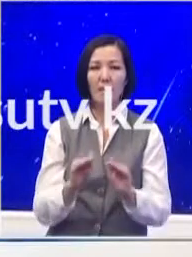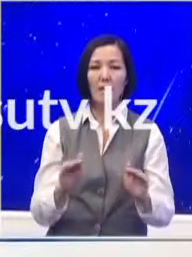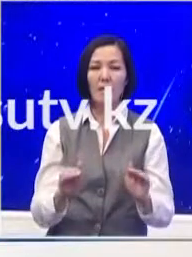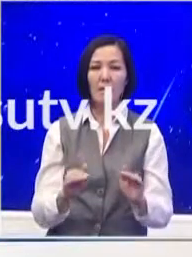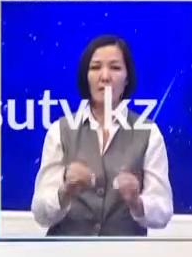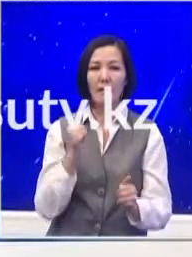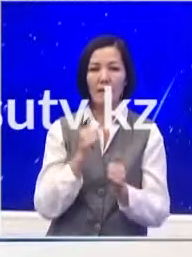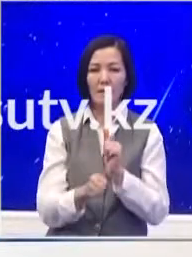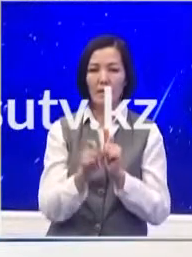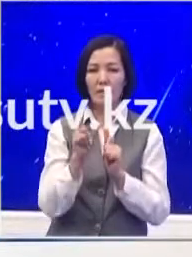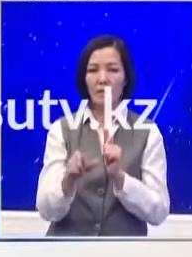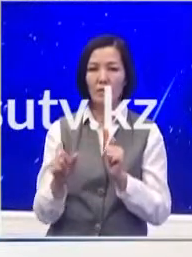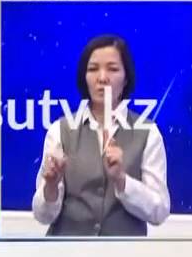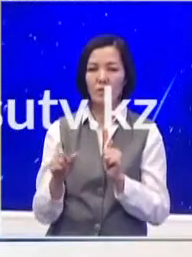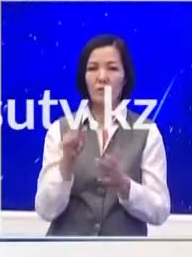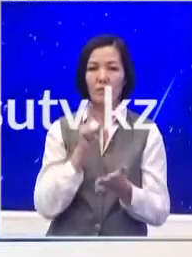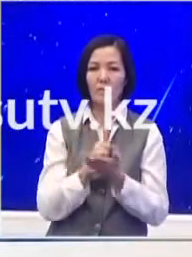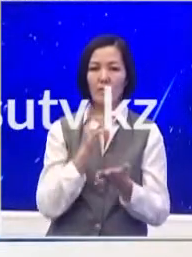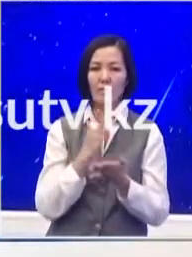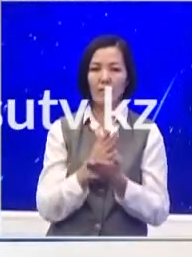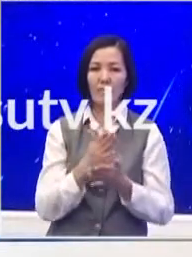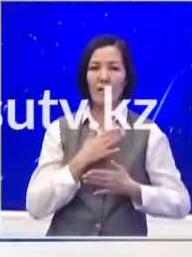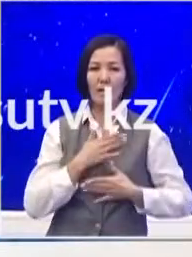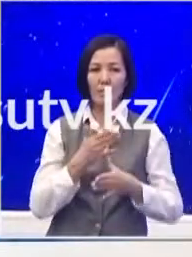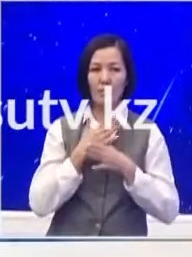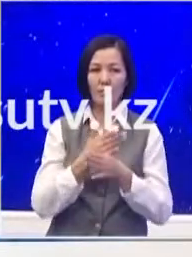бар. Әрқайсы маған көмектеседі.